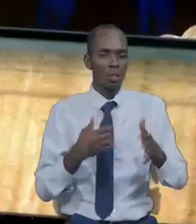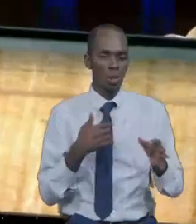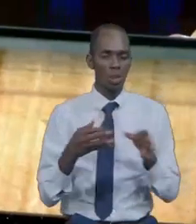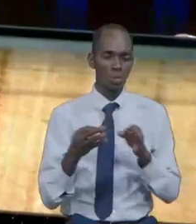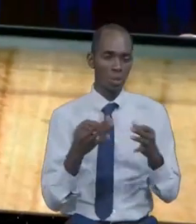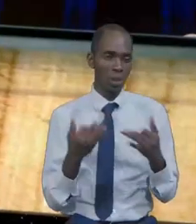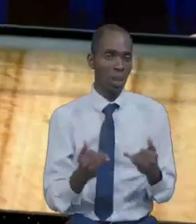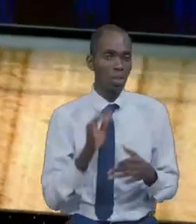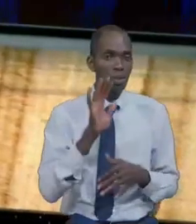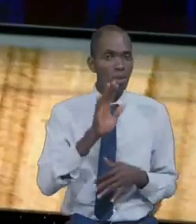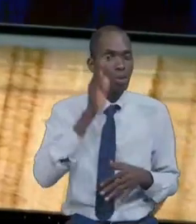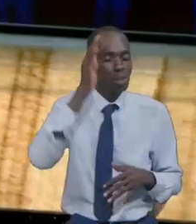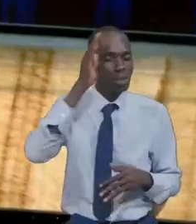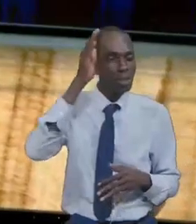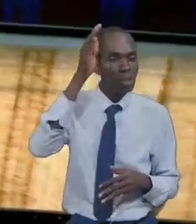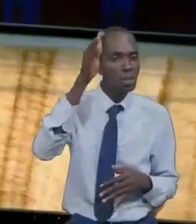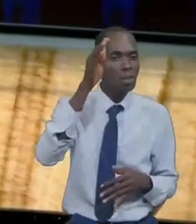Votre destinée